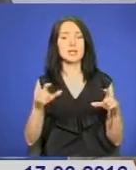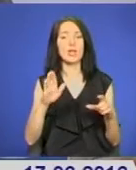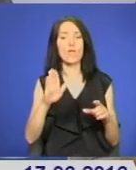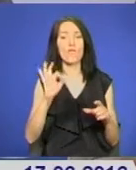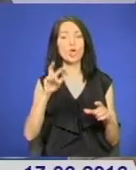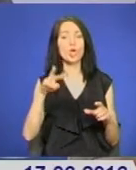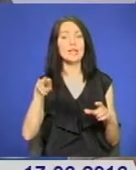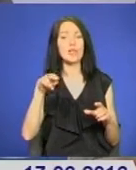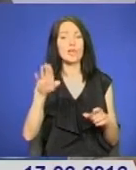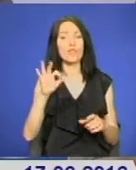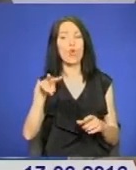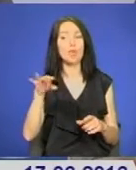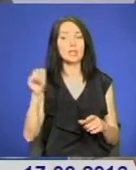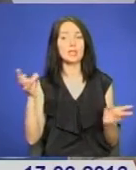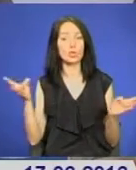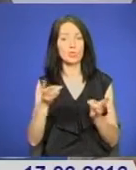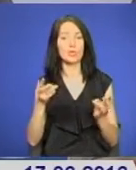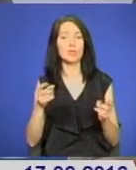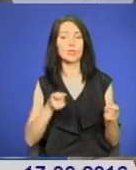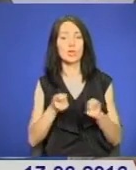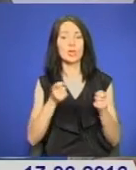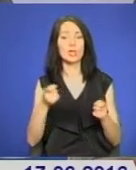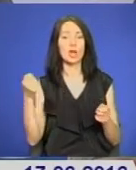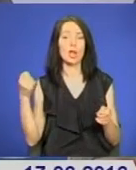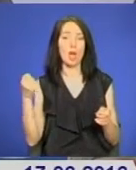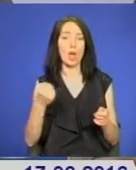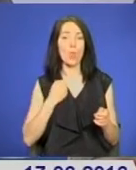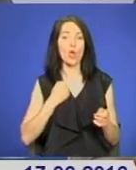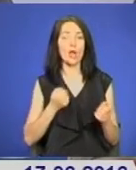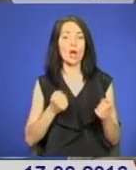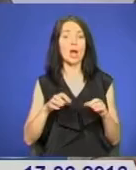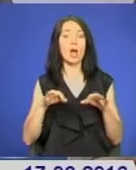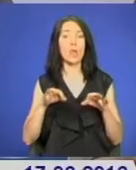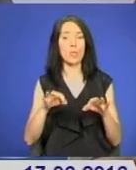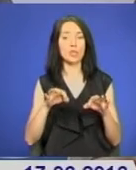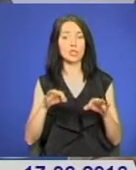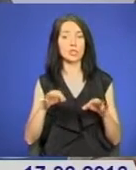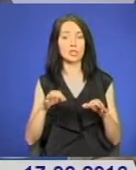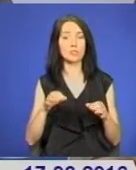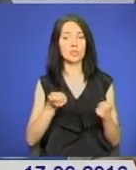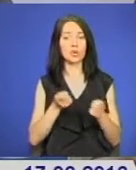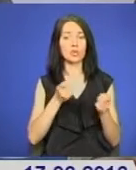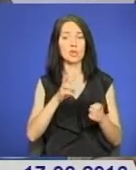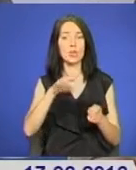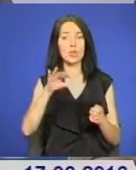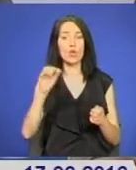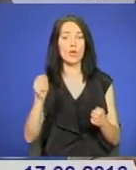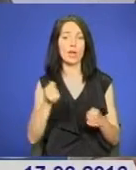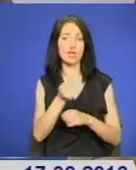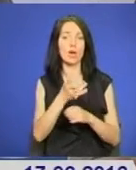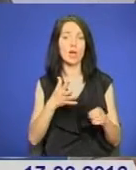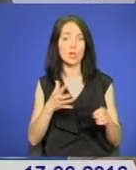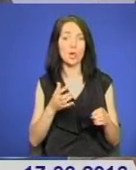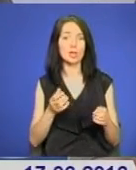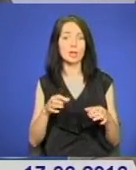Володимир-Волинський необхідні командири бойових машин, командири мінометів, командири гармат, командири